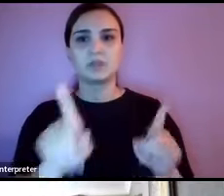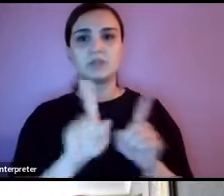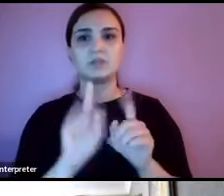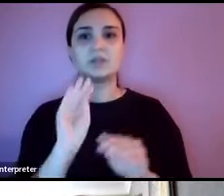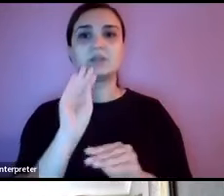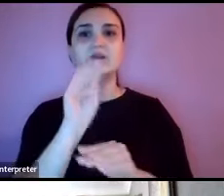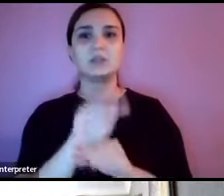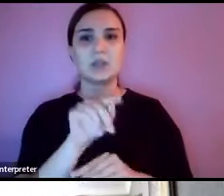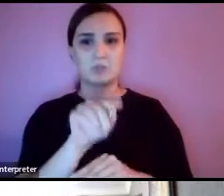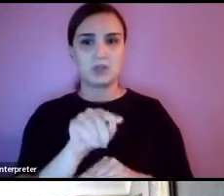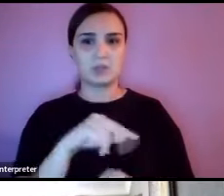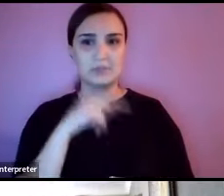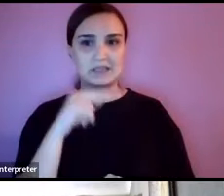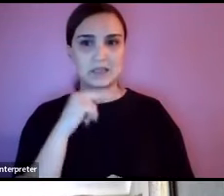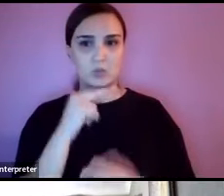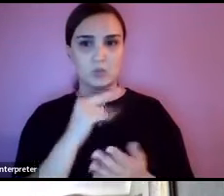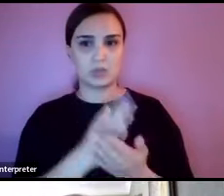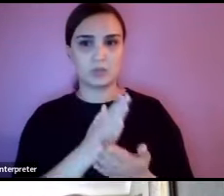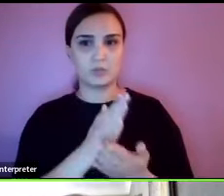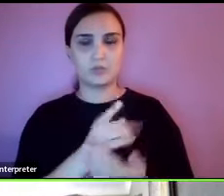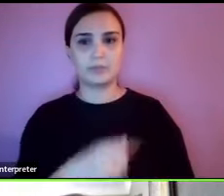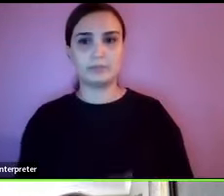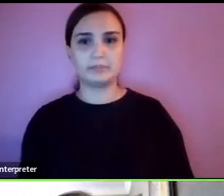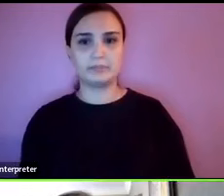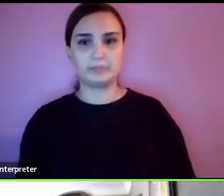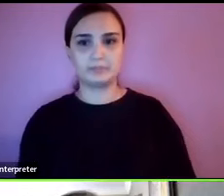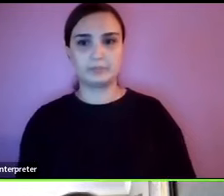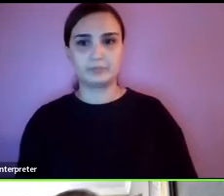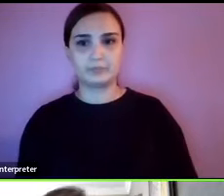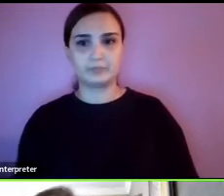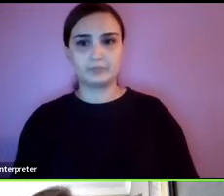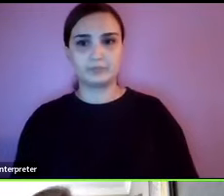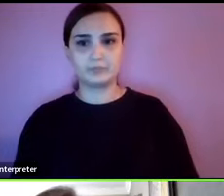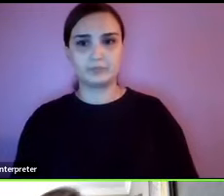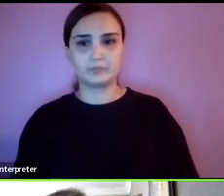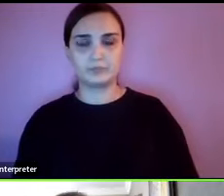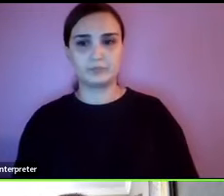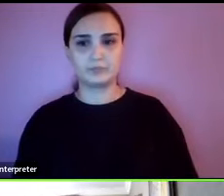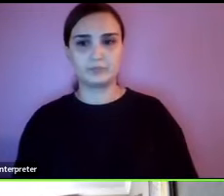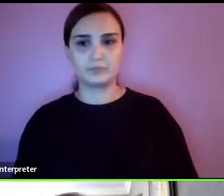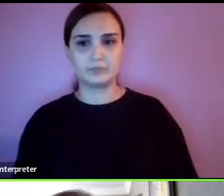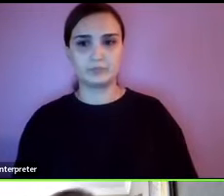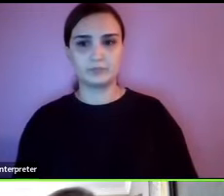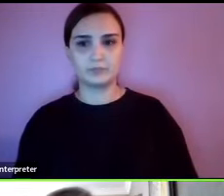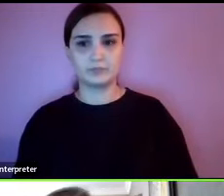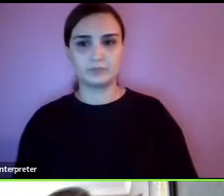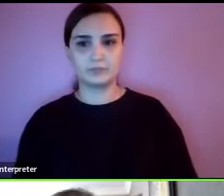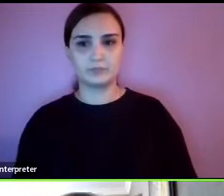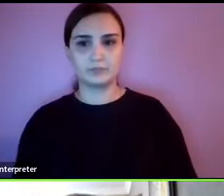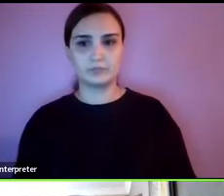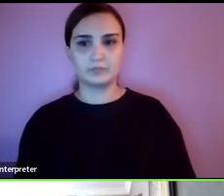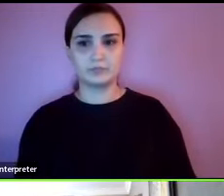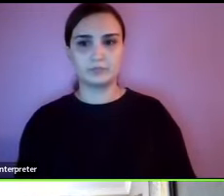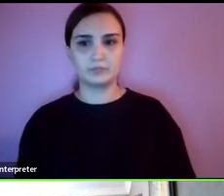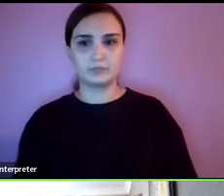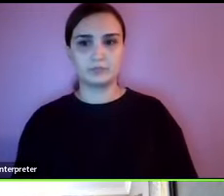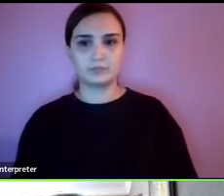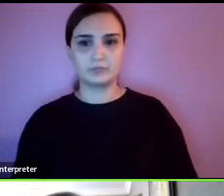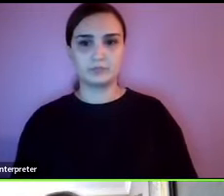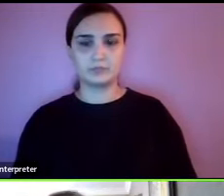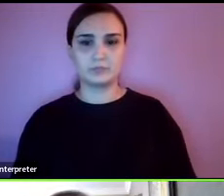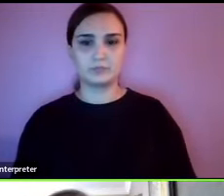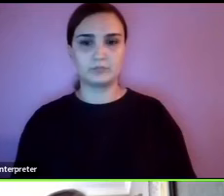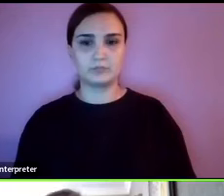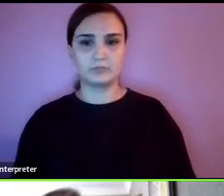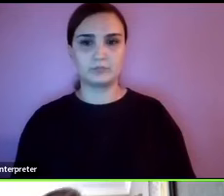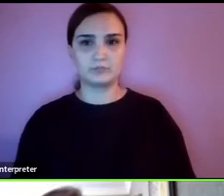იყოს მშობლისთვის. I would first encourage you to try to talk to your child and acknowledge, you know, say to